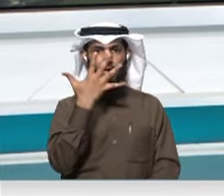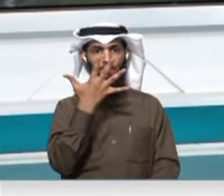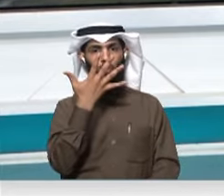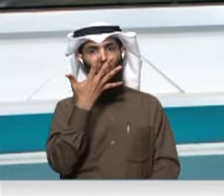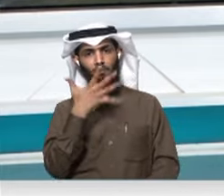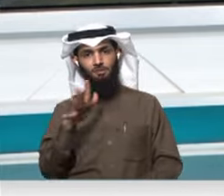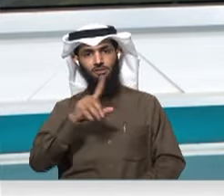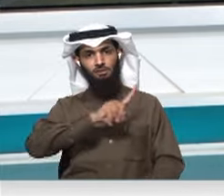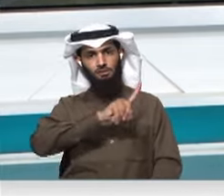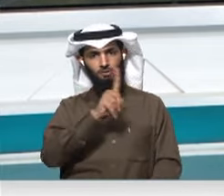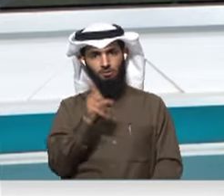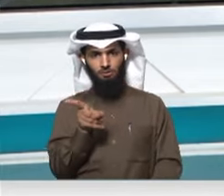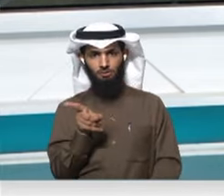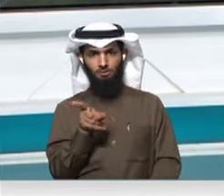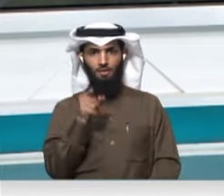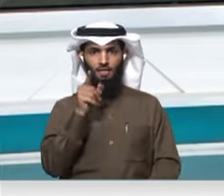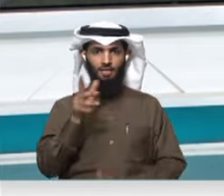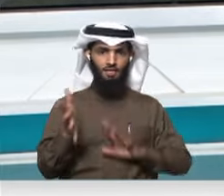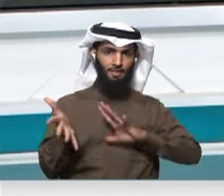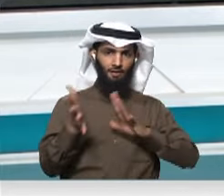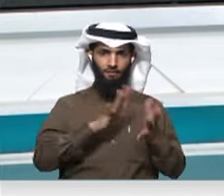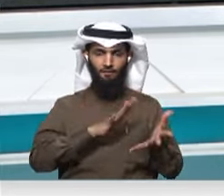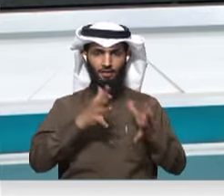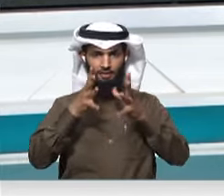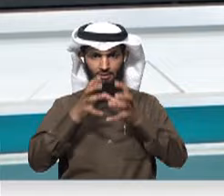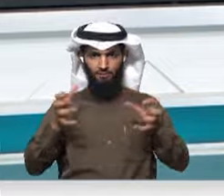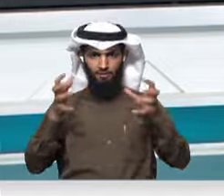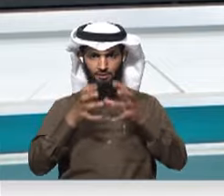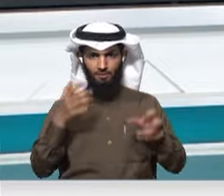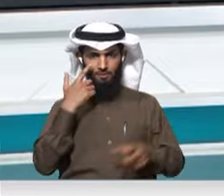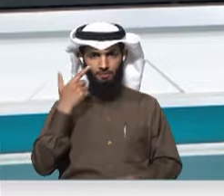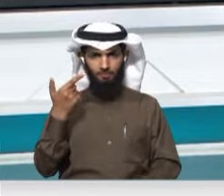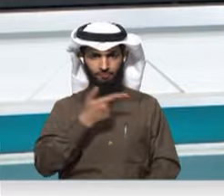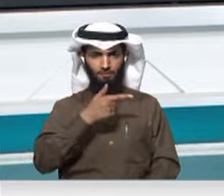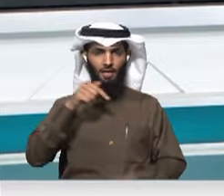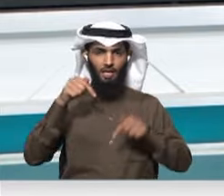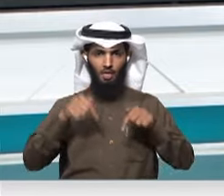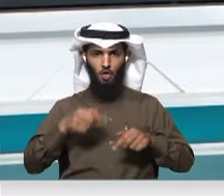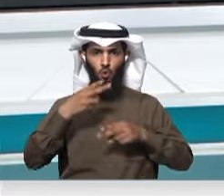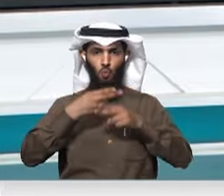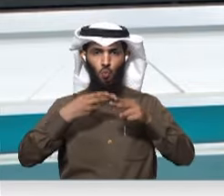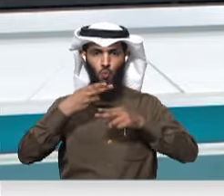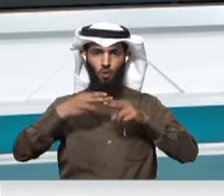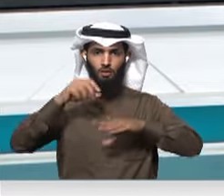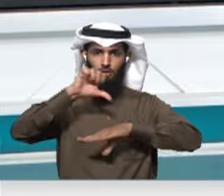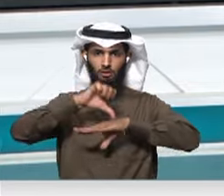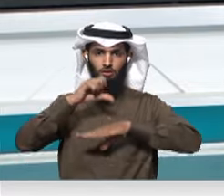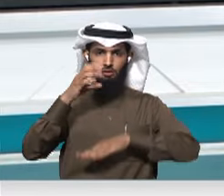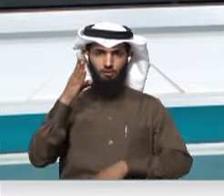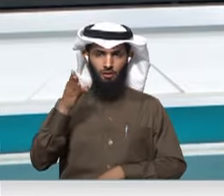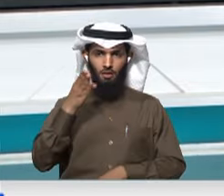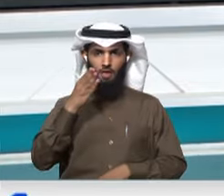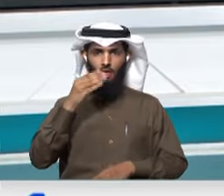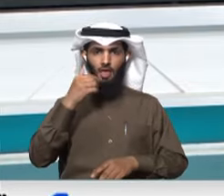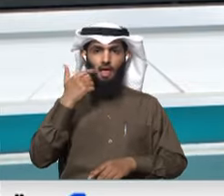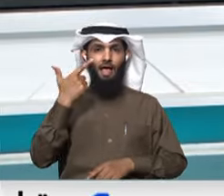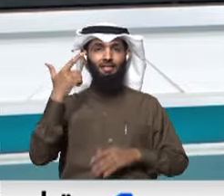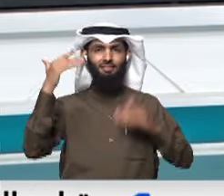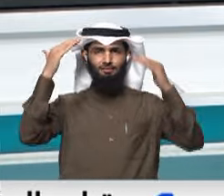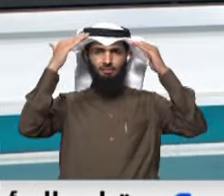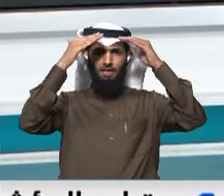كيلومتر في الساعة. نتكلم بالتفاصيل في نشرتنا إن شاء الله. أما الأجواء الحالية في مدينة الكويت بشكل عام، السماء غائمة،